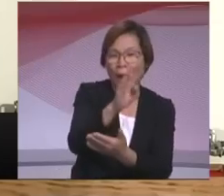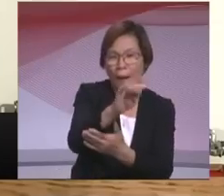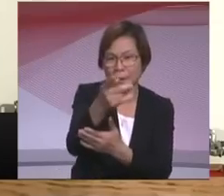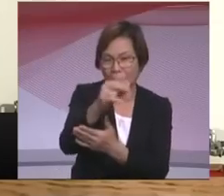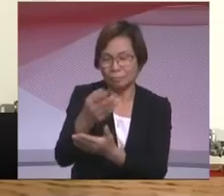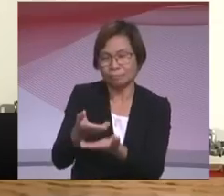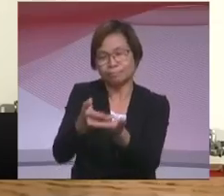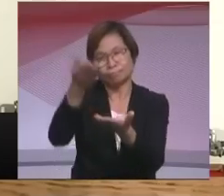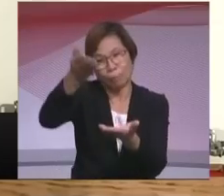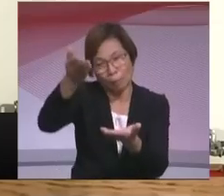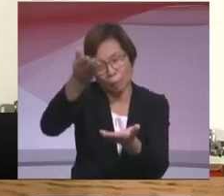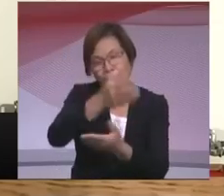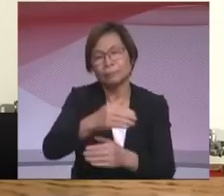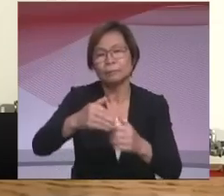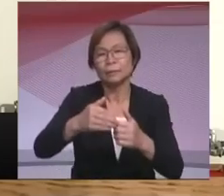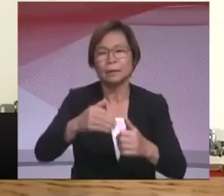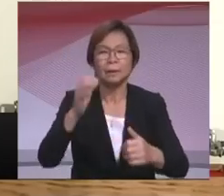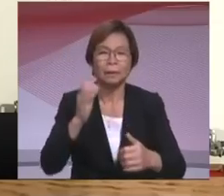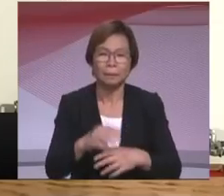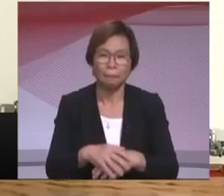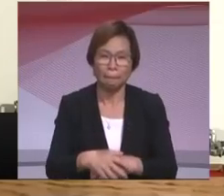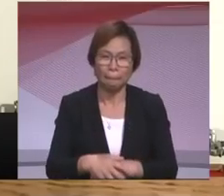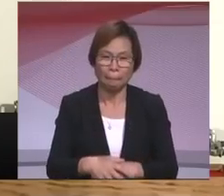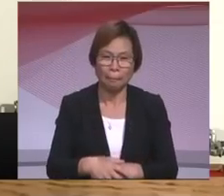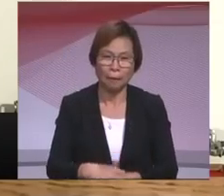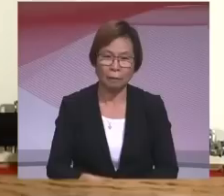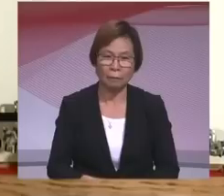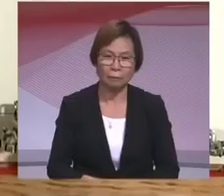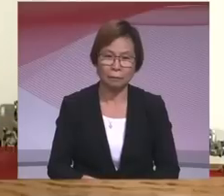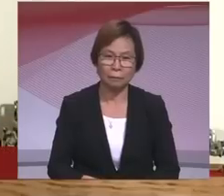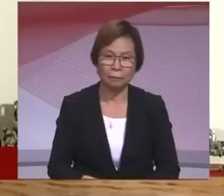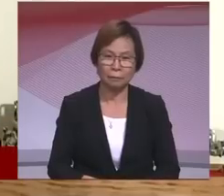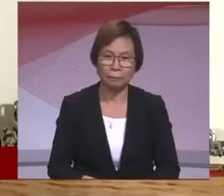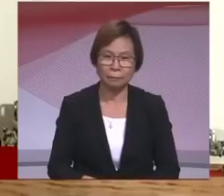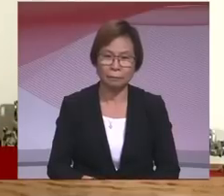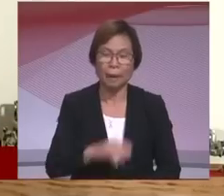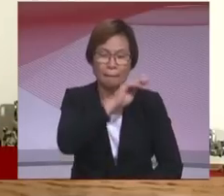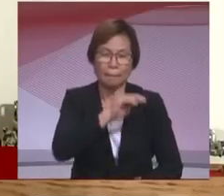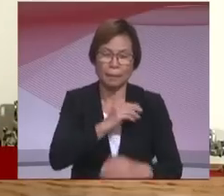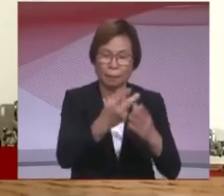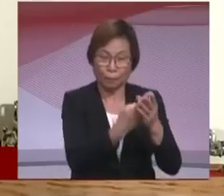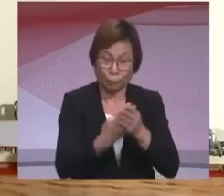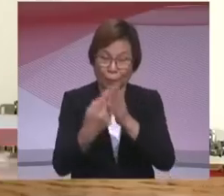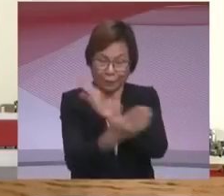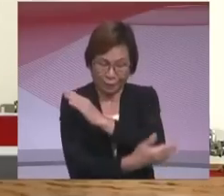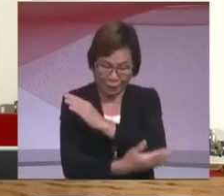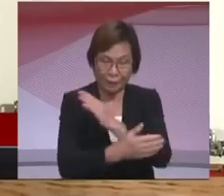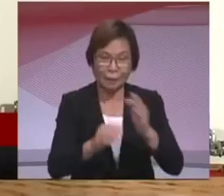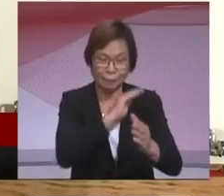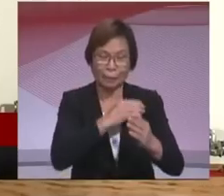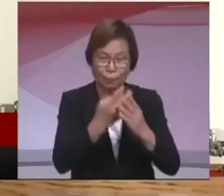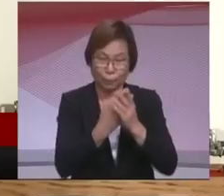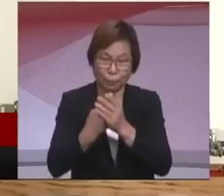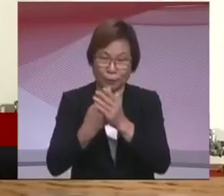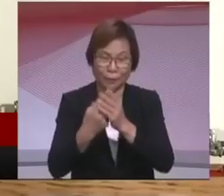MKN, iaitu selepas mendengar daripada Menteri Perpaduan Negara di dalam